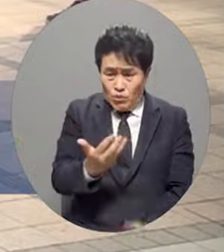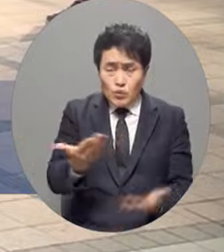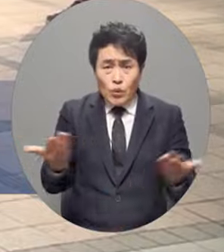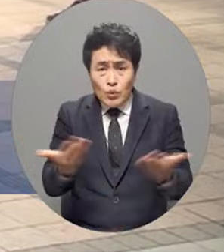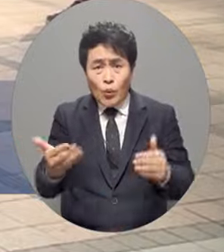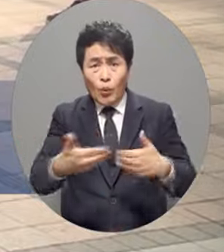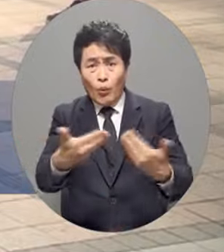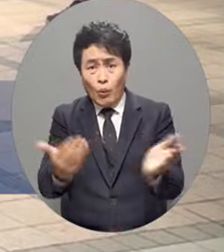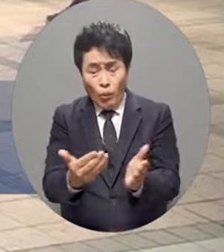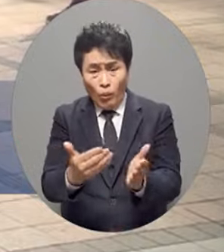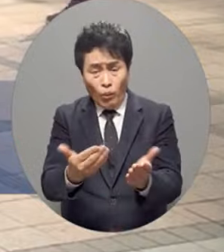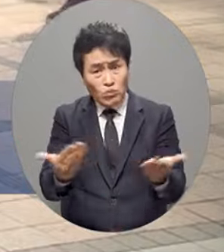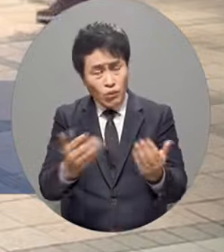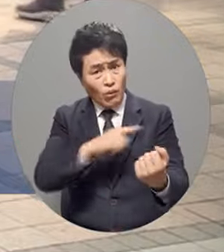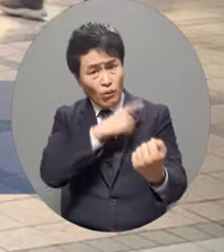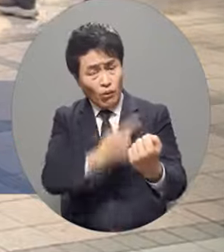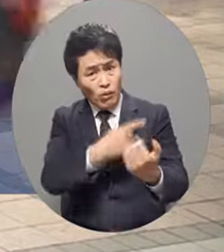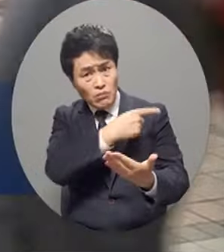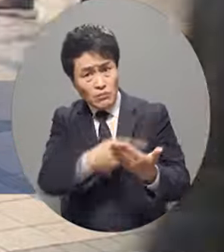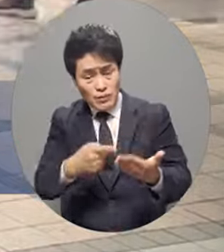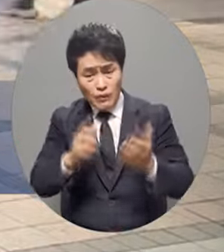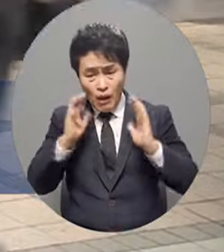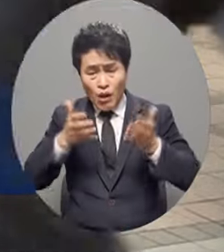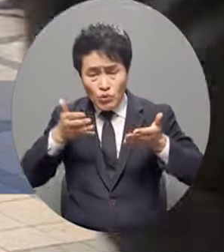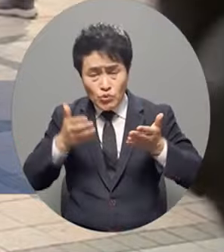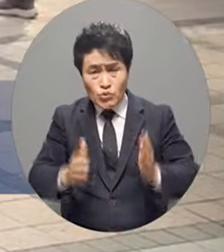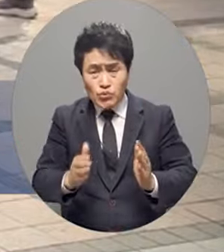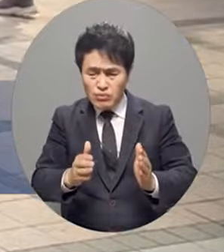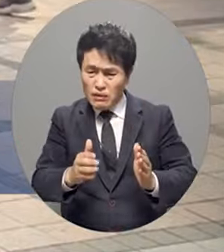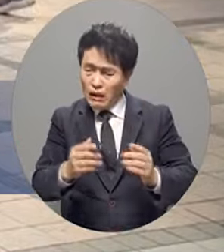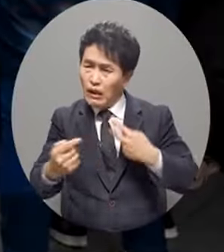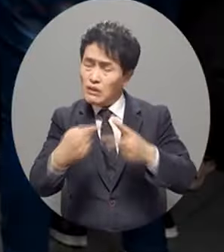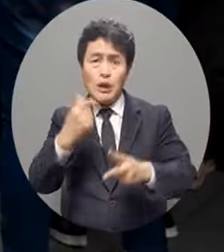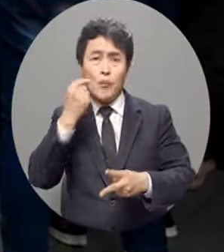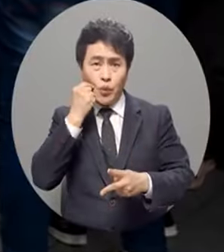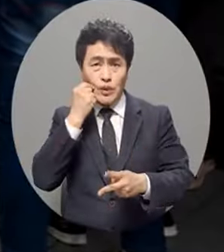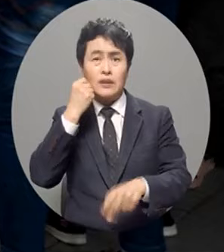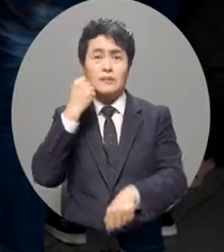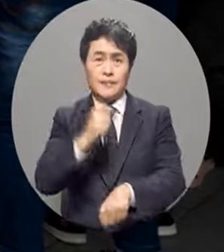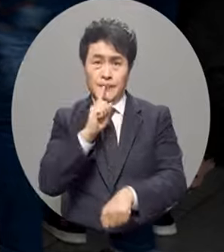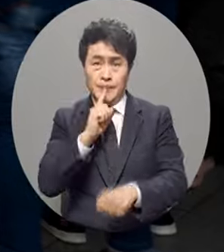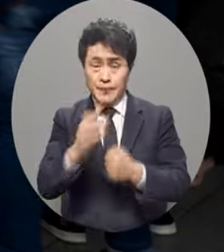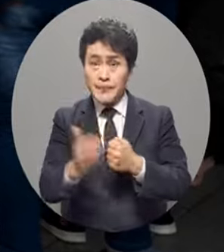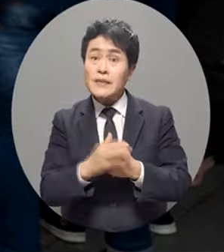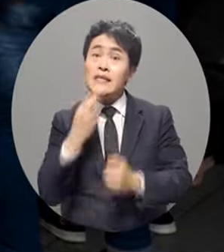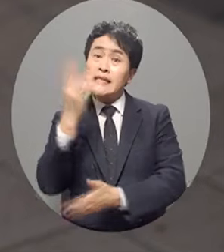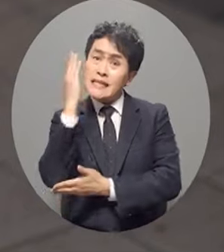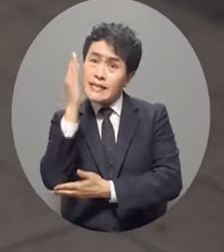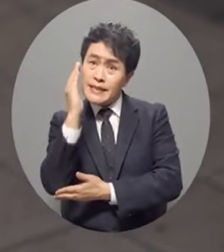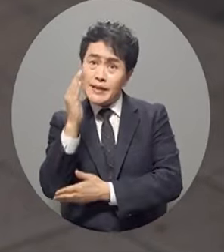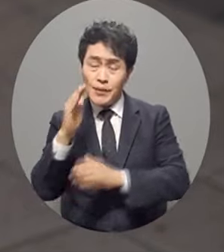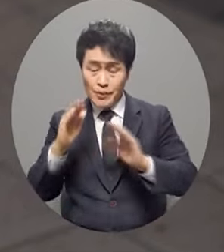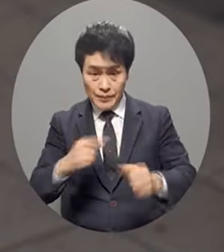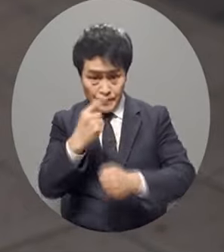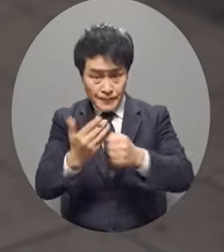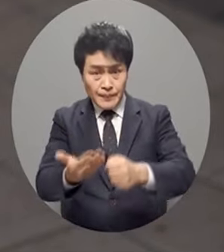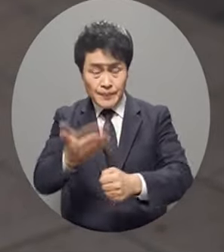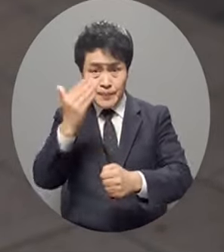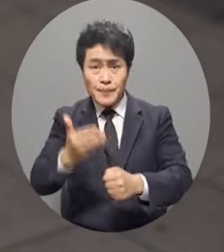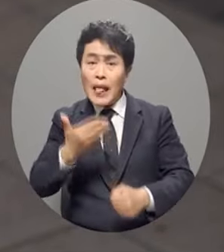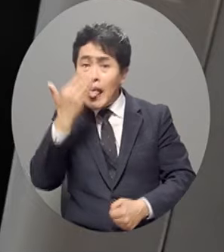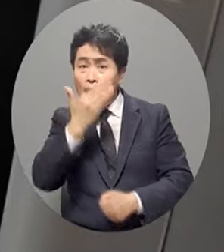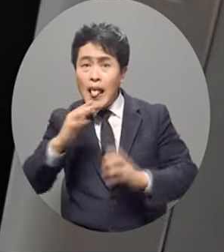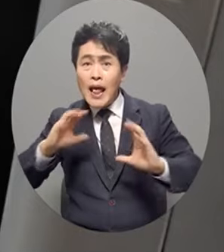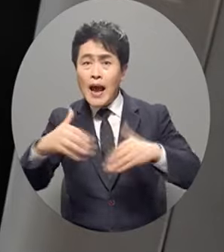예를 노동권을 침해하고 저출생 문제에 대한 몰이해라고 생각합니다. 서울시는 이르면 올해 상반기에